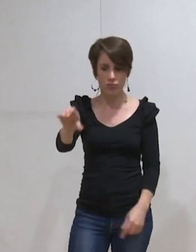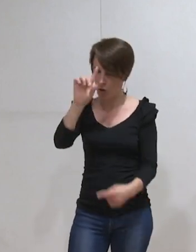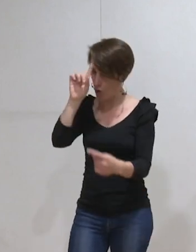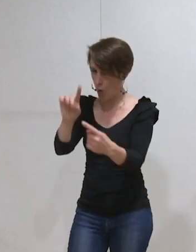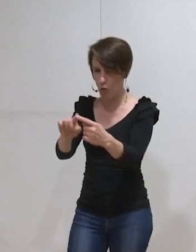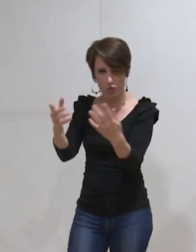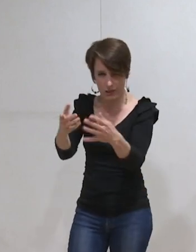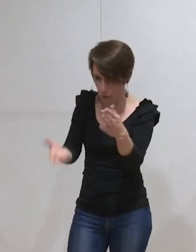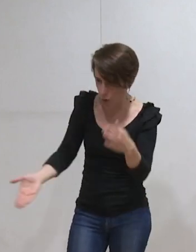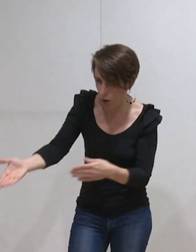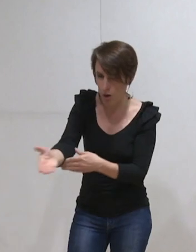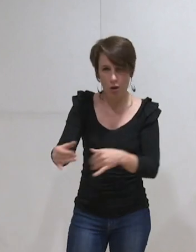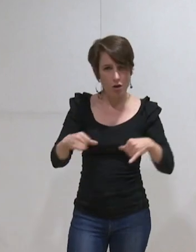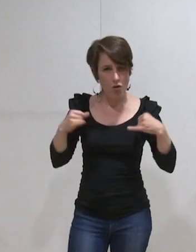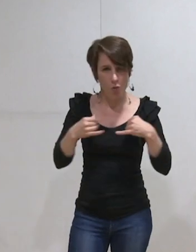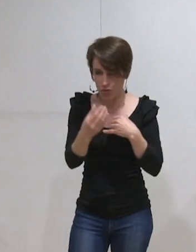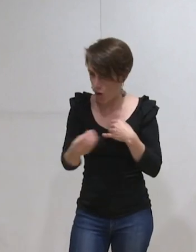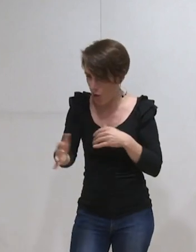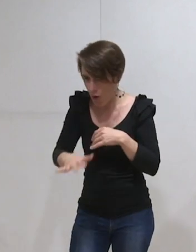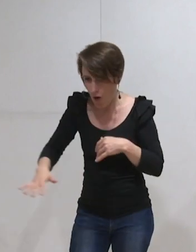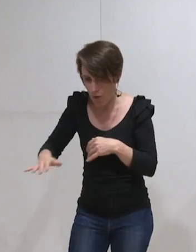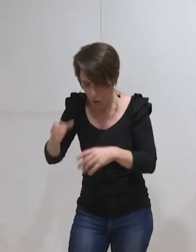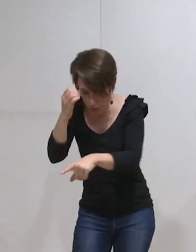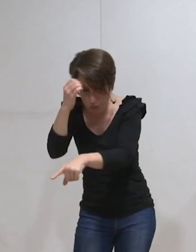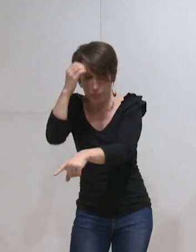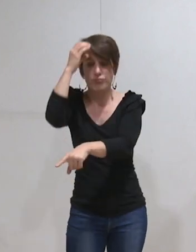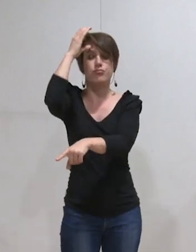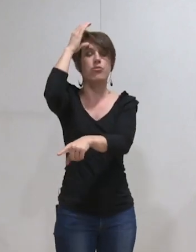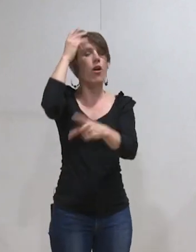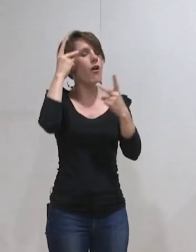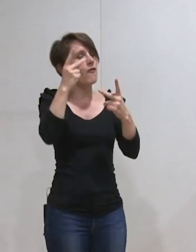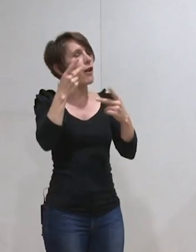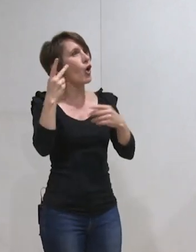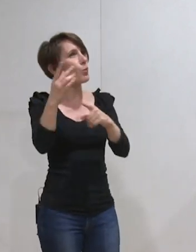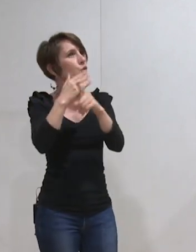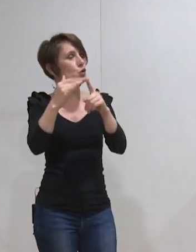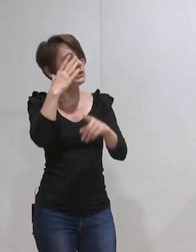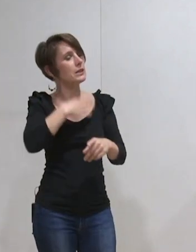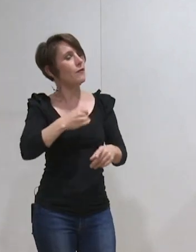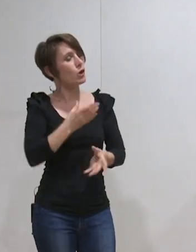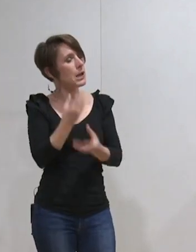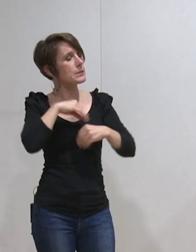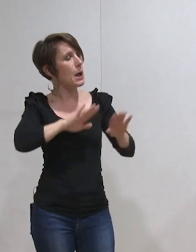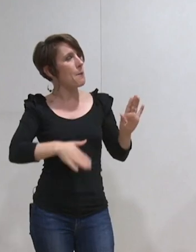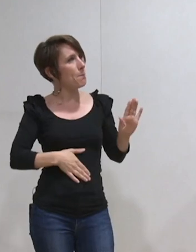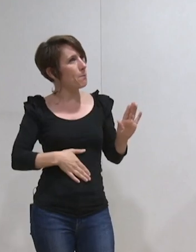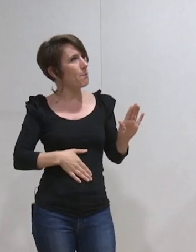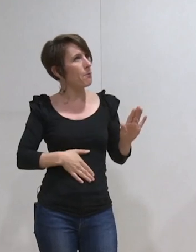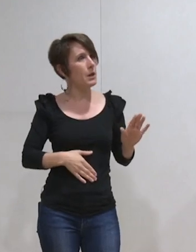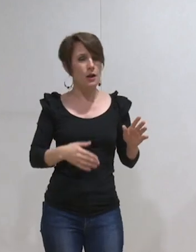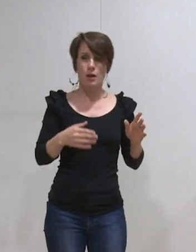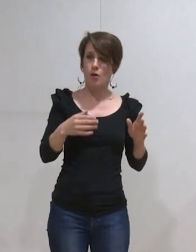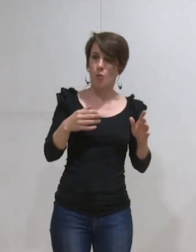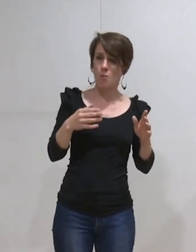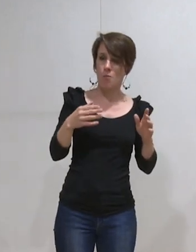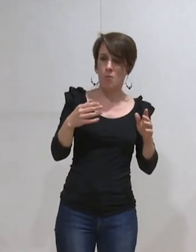cette connaissance des valeurs constitutives de la société française qui d'approfondir la valeur de liberté de